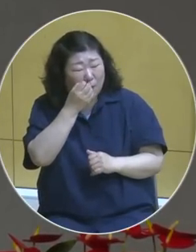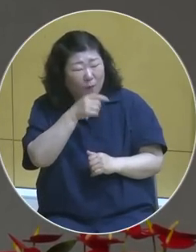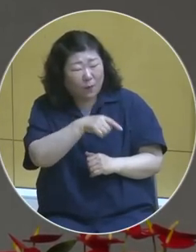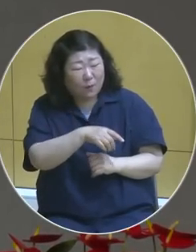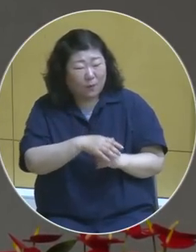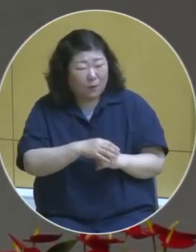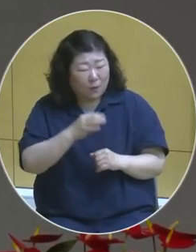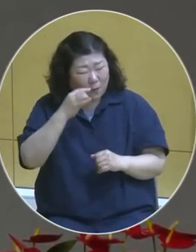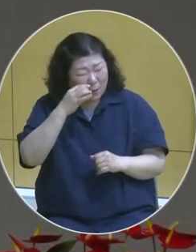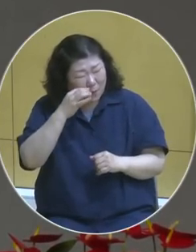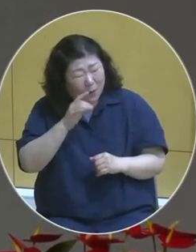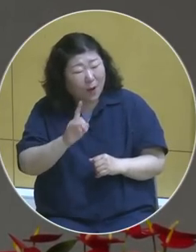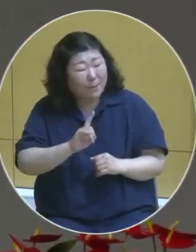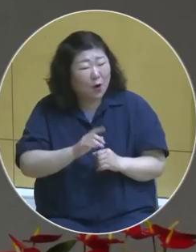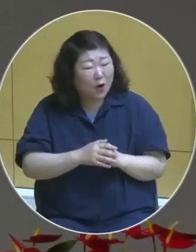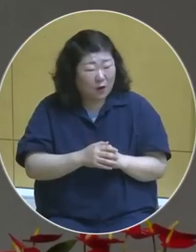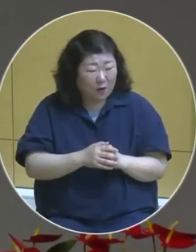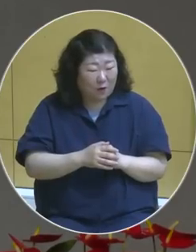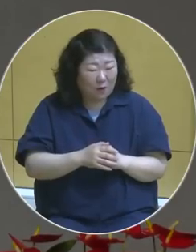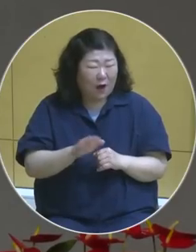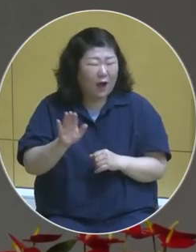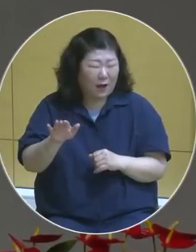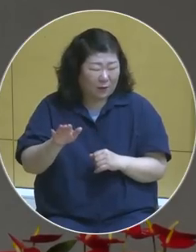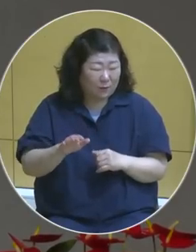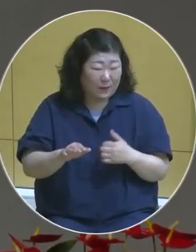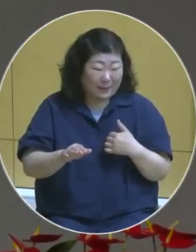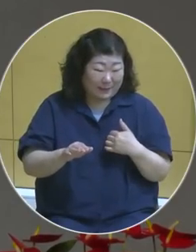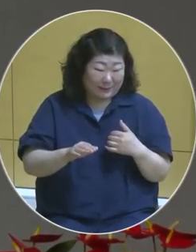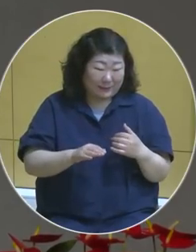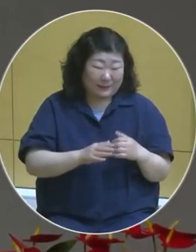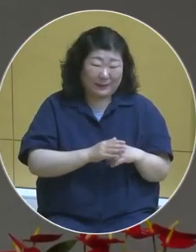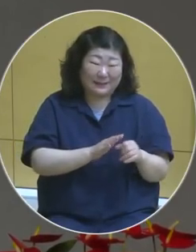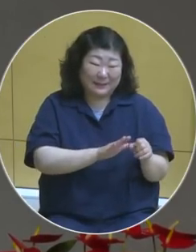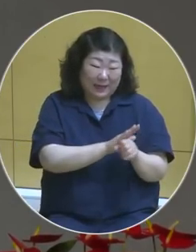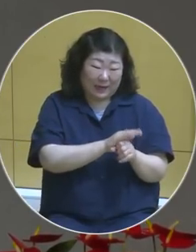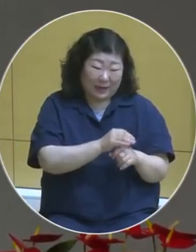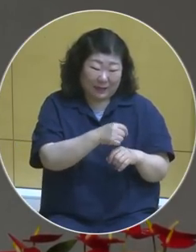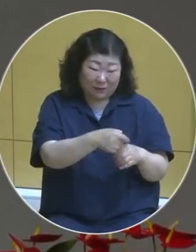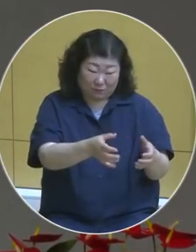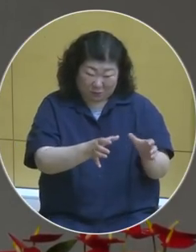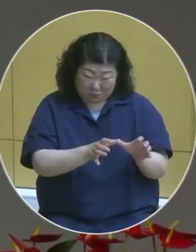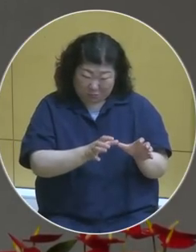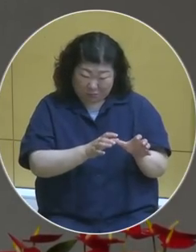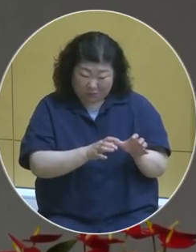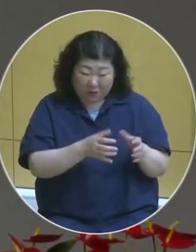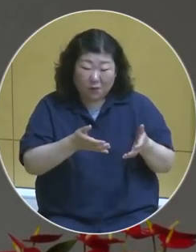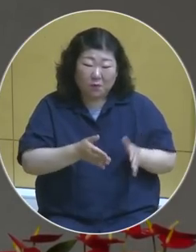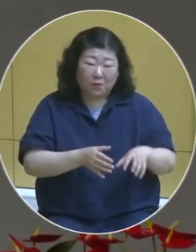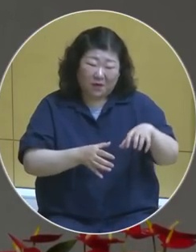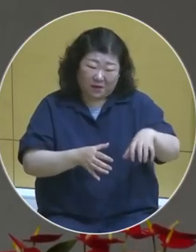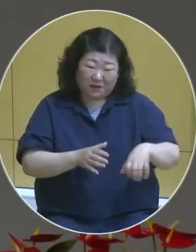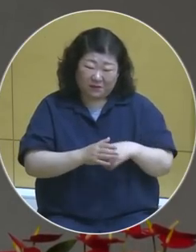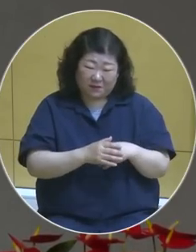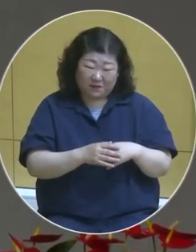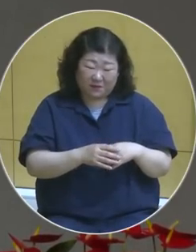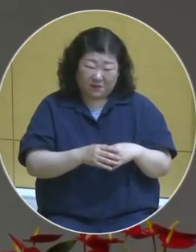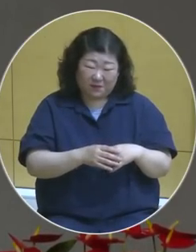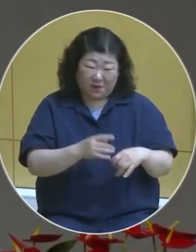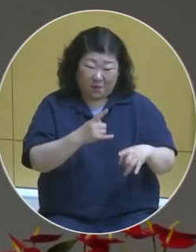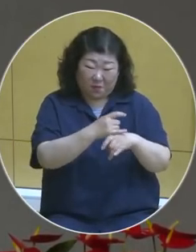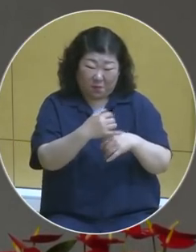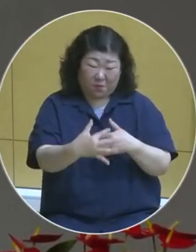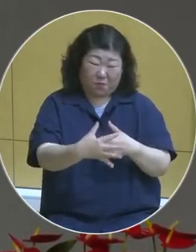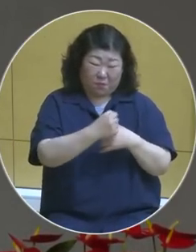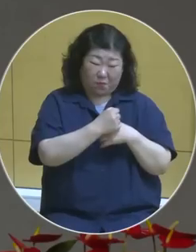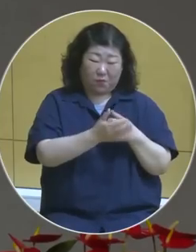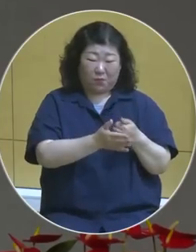얘기합니다. 예, 왕이여, 제 사랑하는 동족이 지금 고향 땅에서 적으로 인해서 성이 무너지고 고통을 당하고